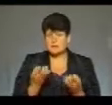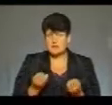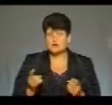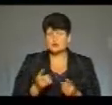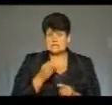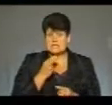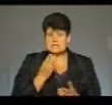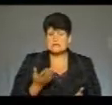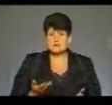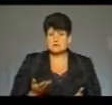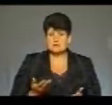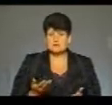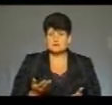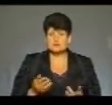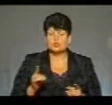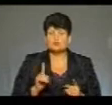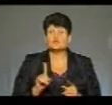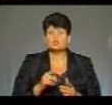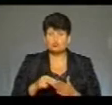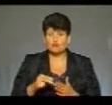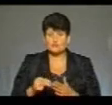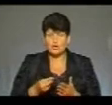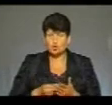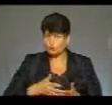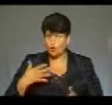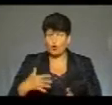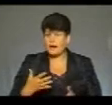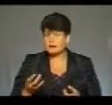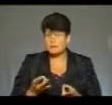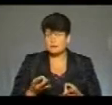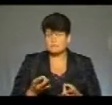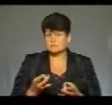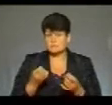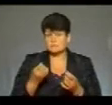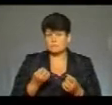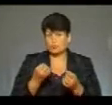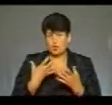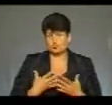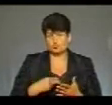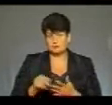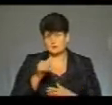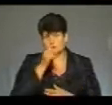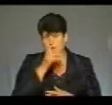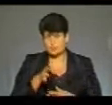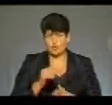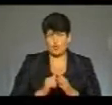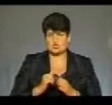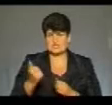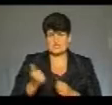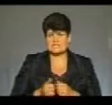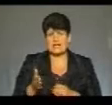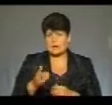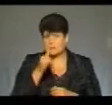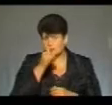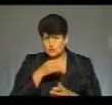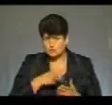з'їсти, ну, щоб щось купити дороге, то звичайно пенсіонер не може купити ні кожен тиждень риби, ні